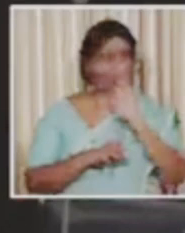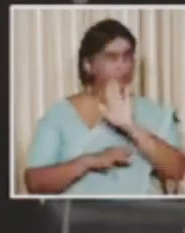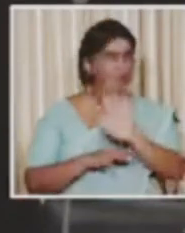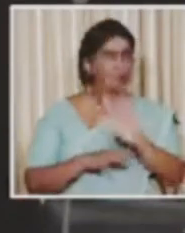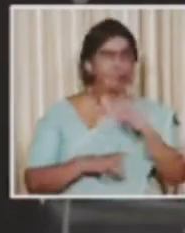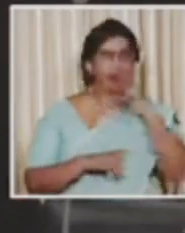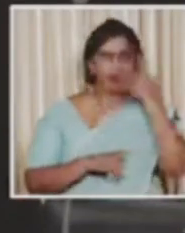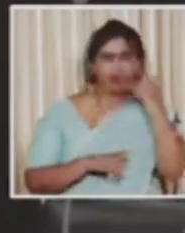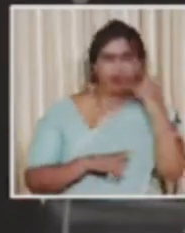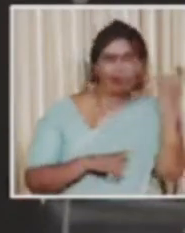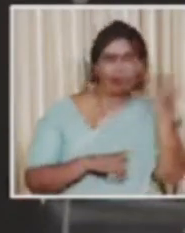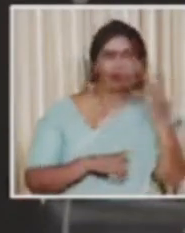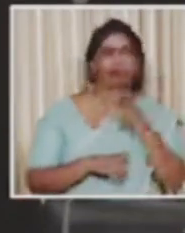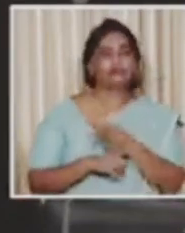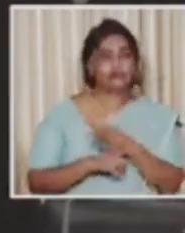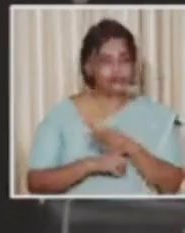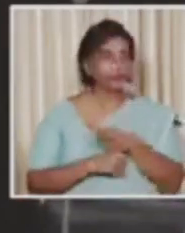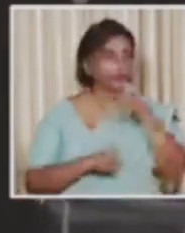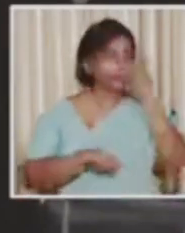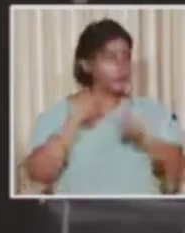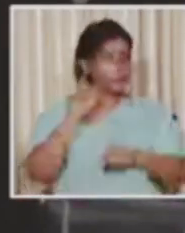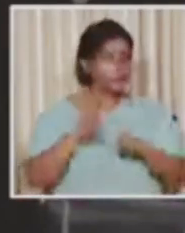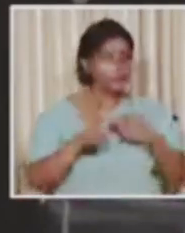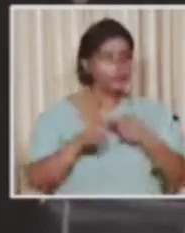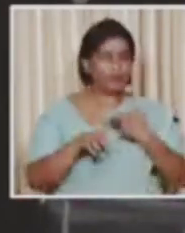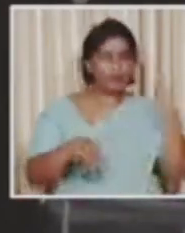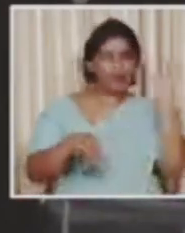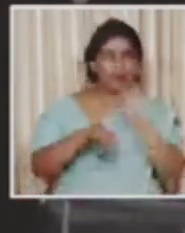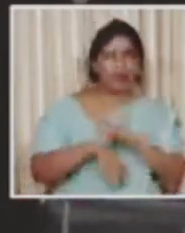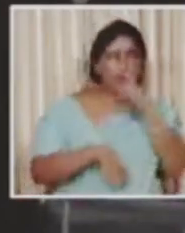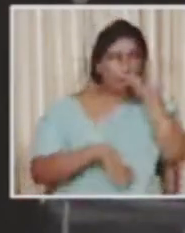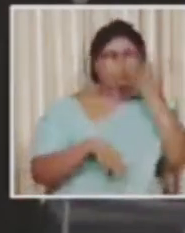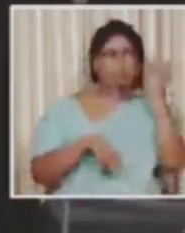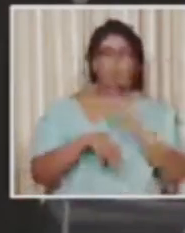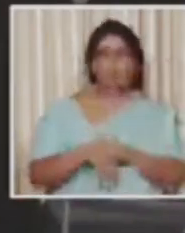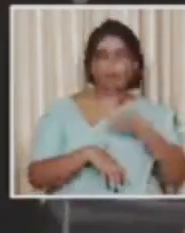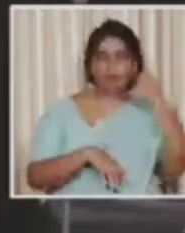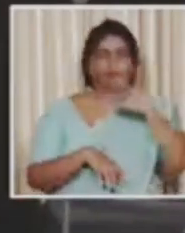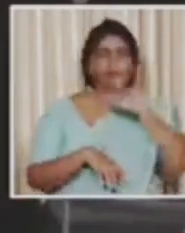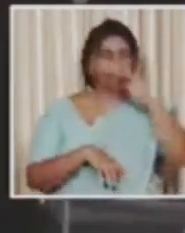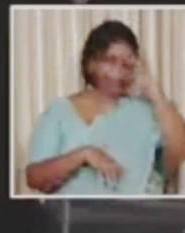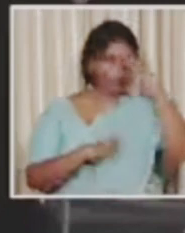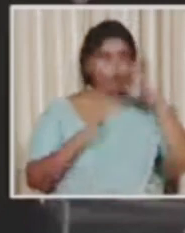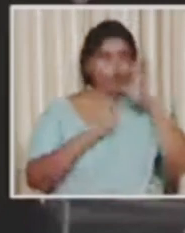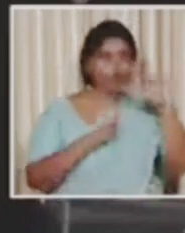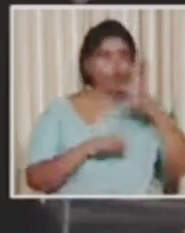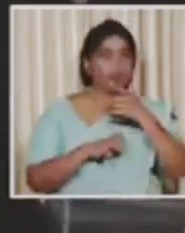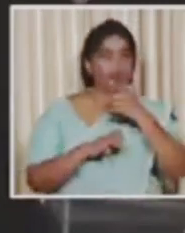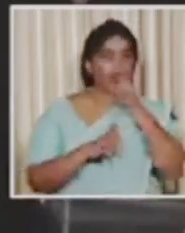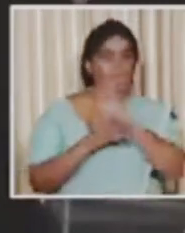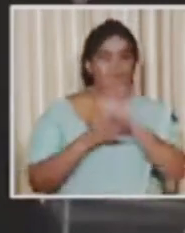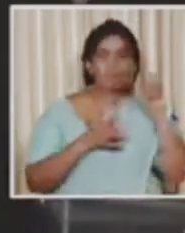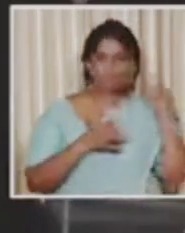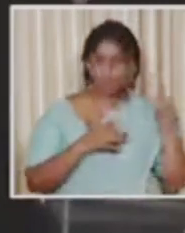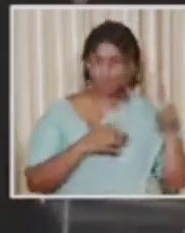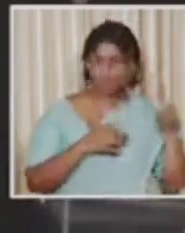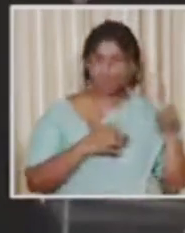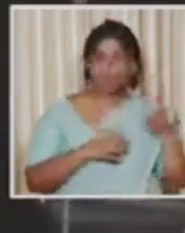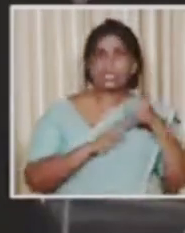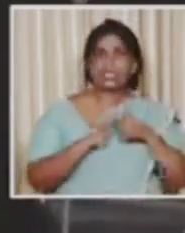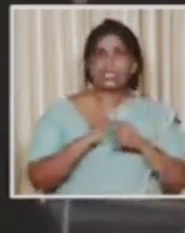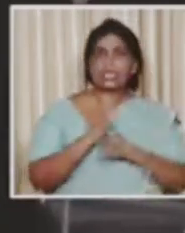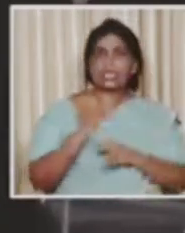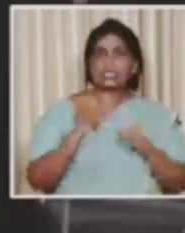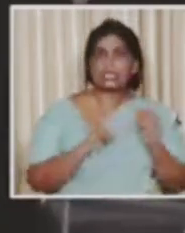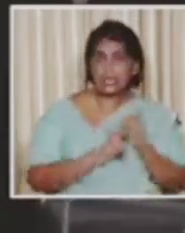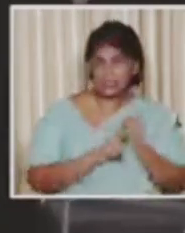ව්‍යාජ උදවියගේ ග්‍රහණයන්ට අසු වෙනවා. දැන් අපේ නියෝජ්‍ය කතානායකතුමාගේ බල ප්‍රදේශයේ කණ්ඩායමක් ජනතා විමුක්ති